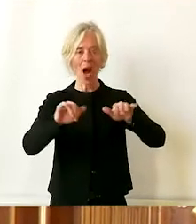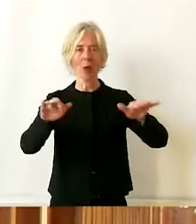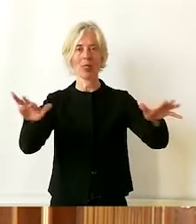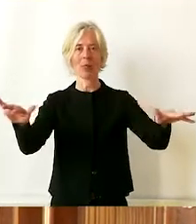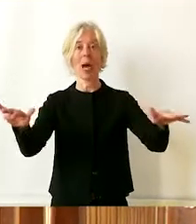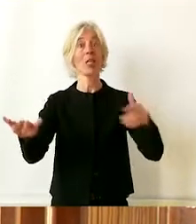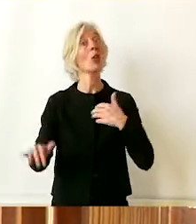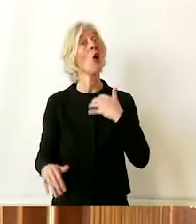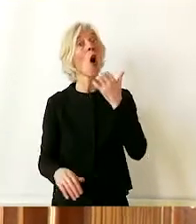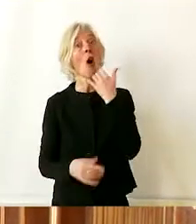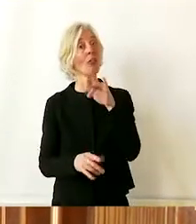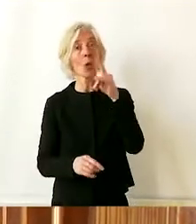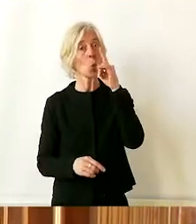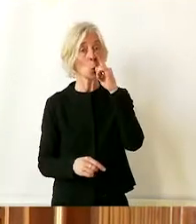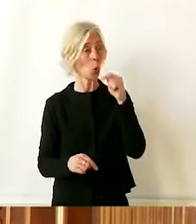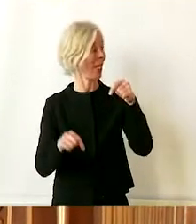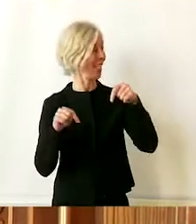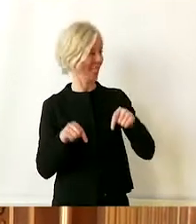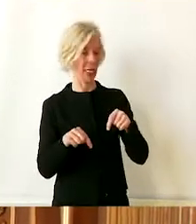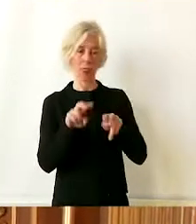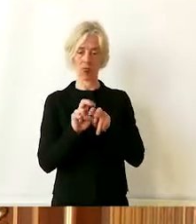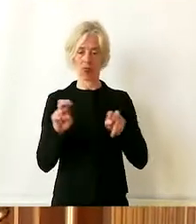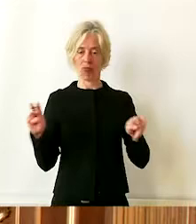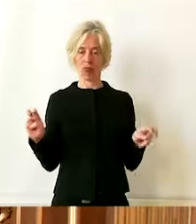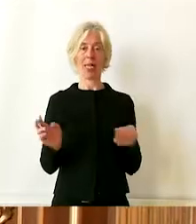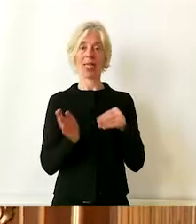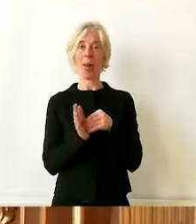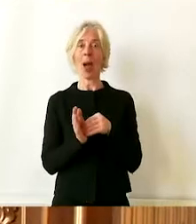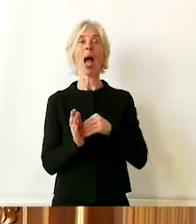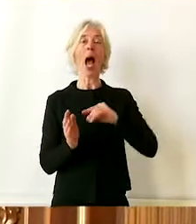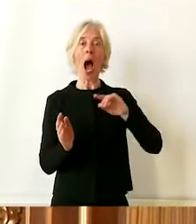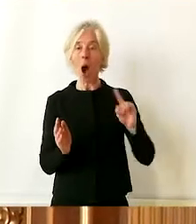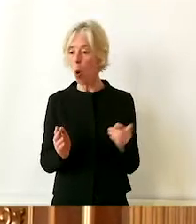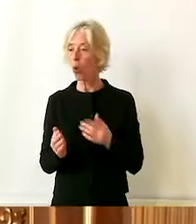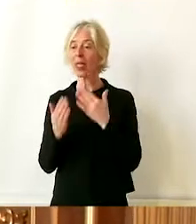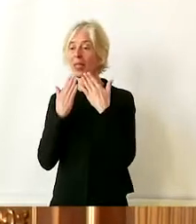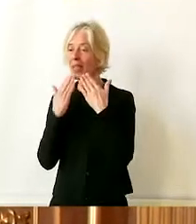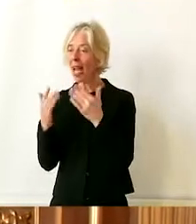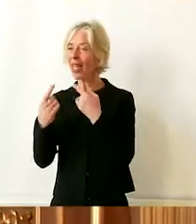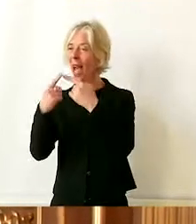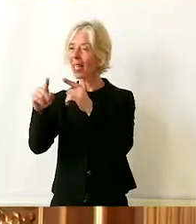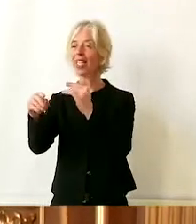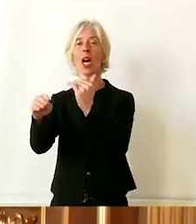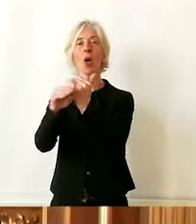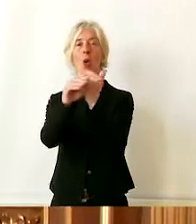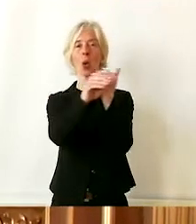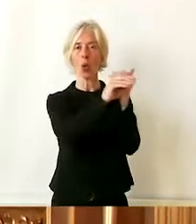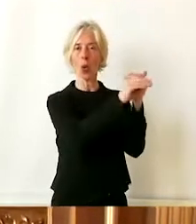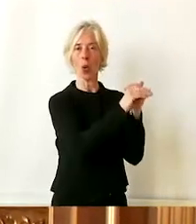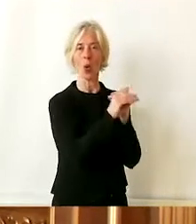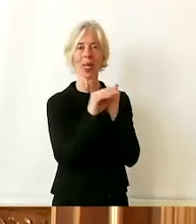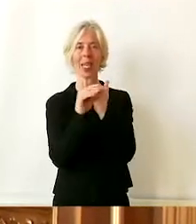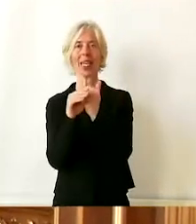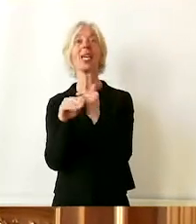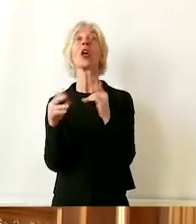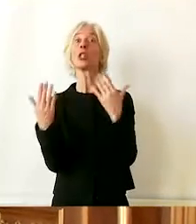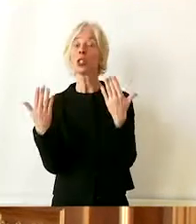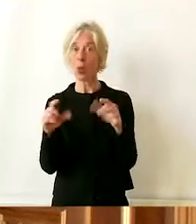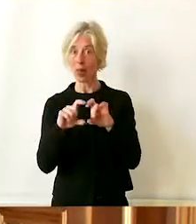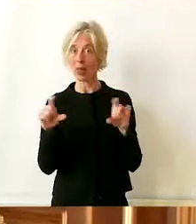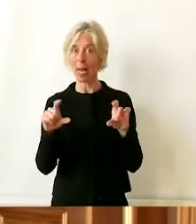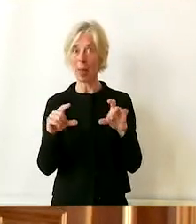wir hier sitzen, sondern dank hier an die Kolleginnen und Kollegen, die involviert sind in Blue City, indem wir das Thema eben auch über